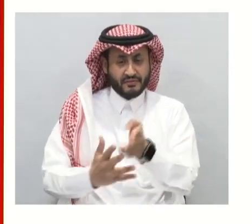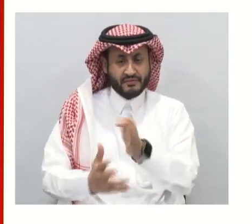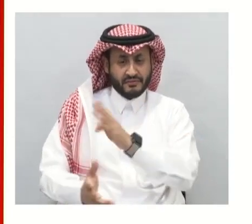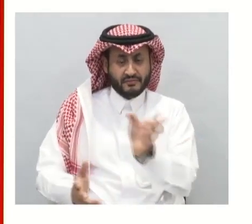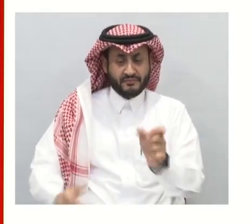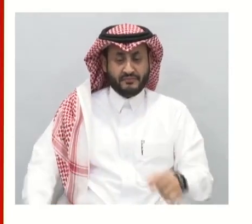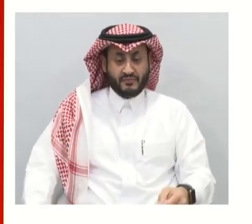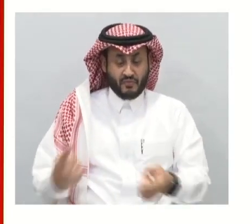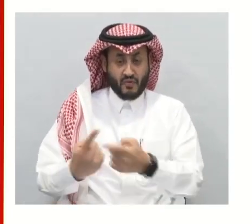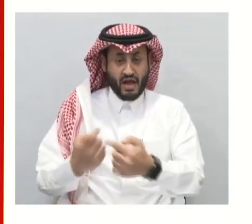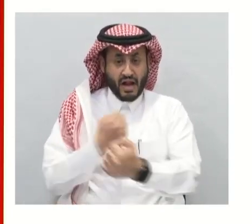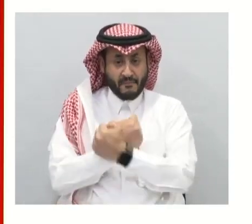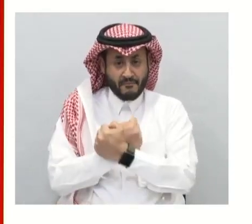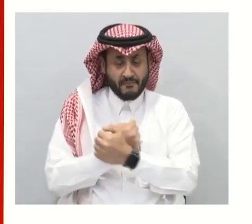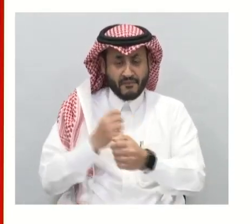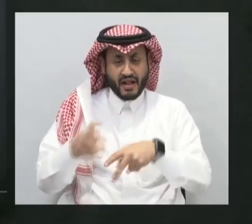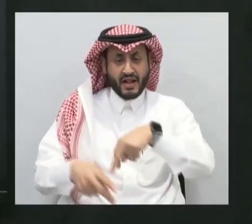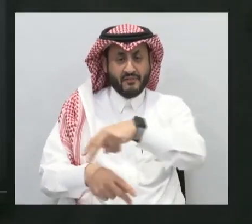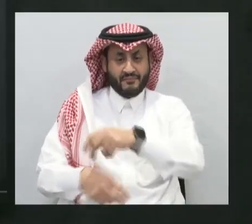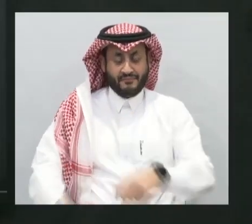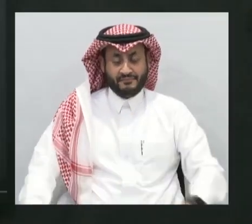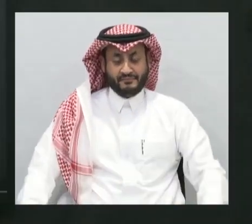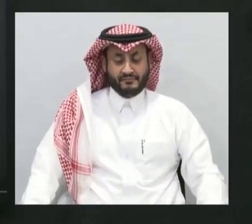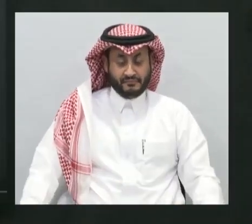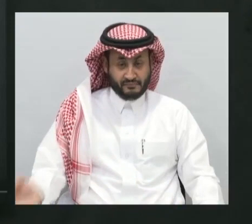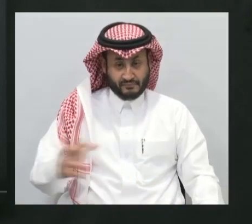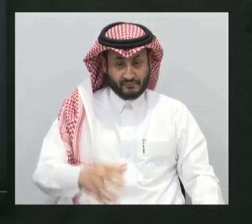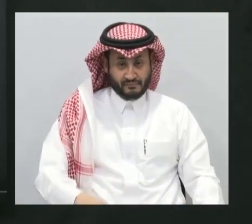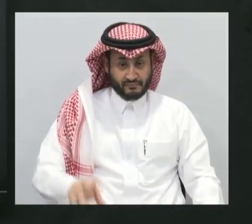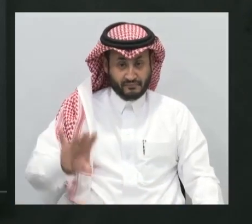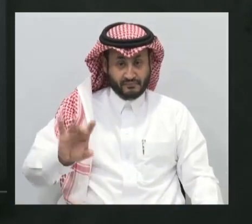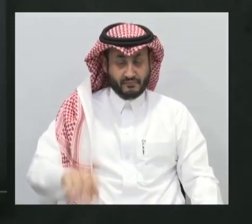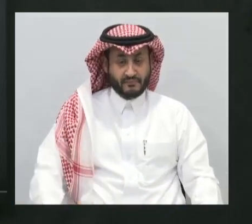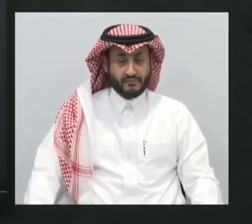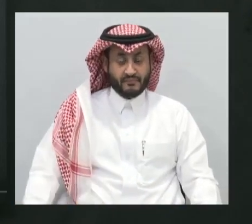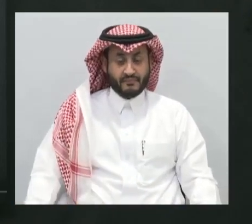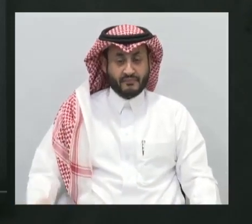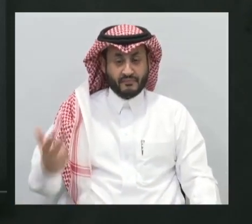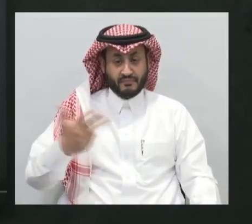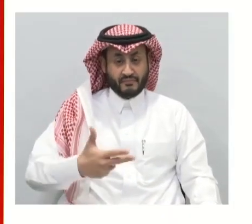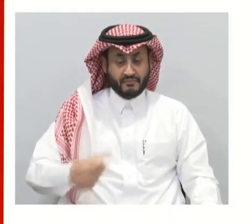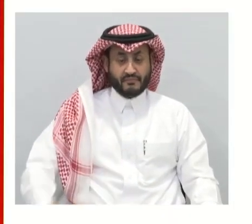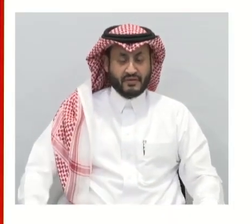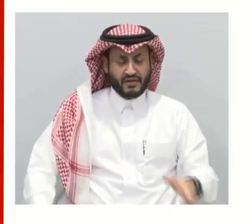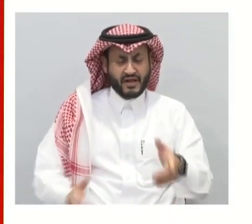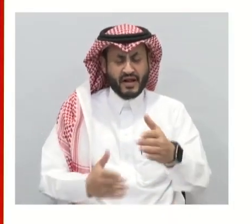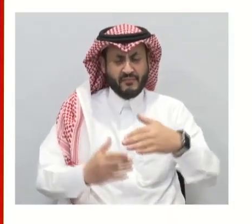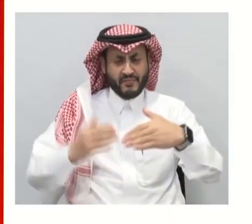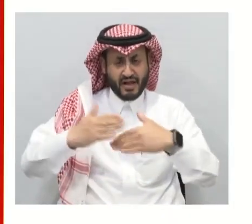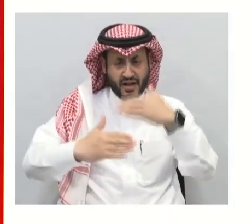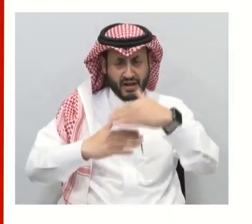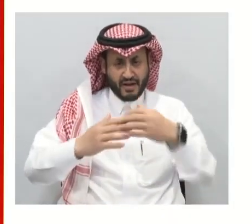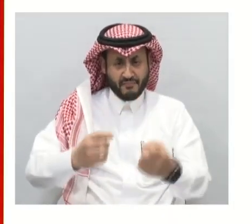اجهزه الدعامه والاستجابه والحركه اما الفصل الثامن فهو يتكلم عن اجهزه التنظيم والتكاثر